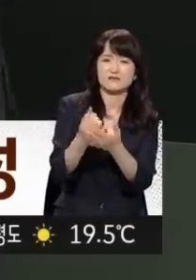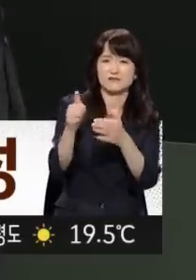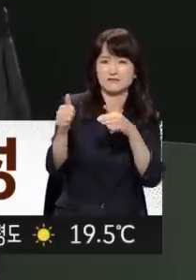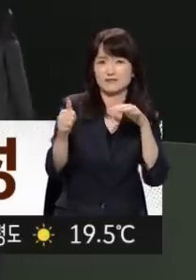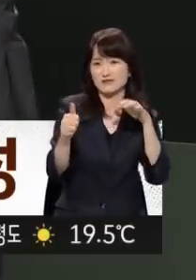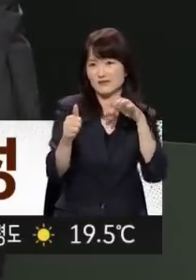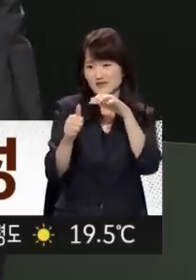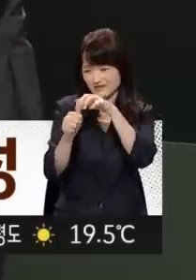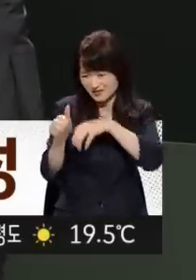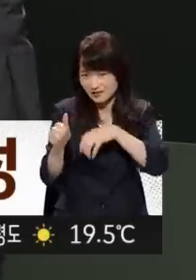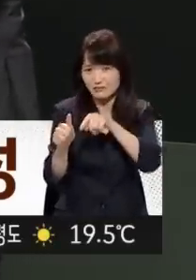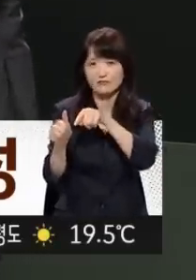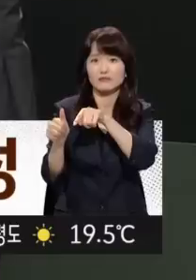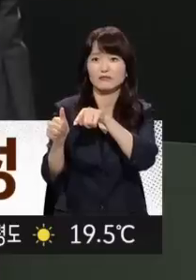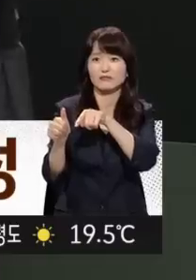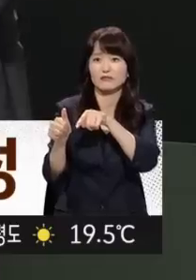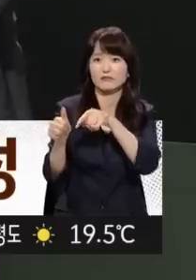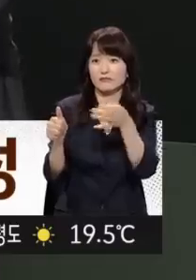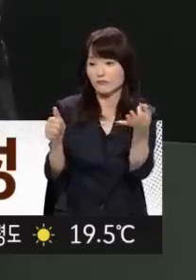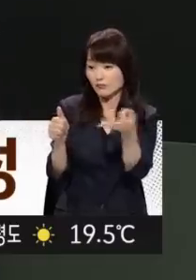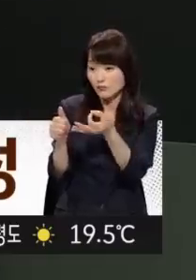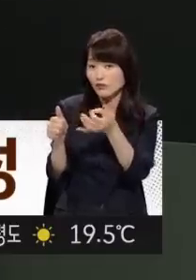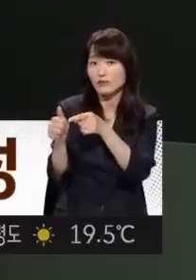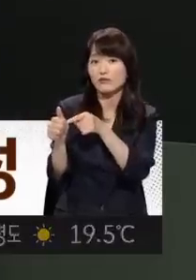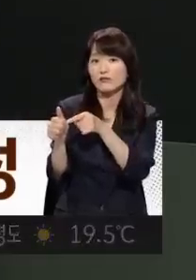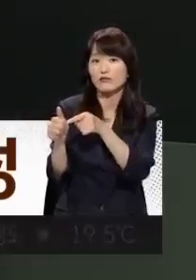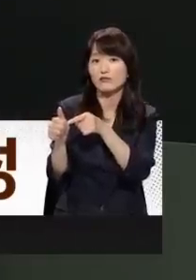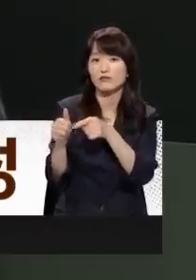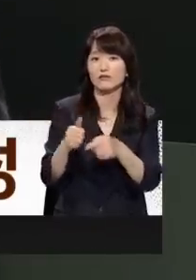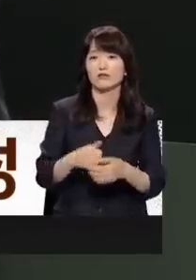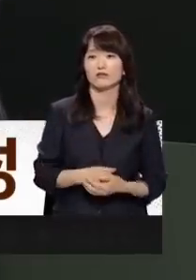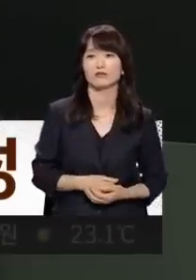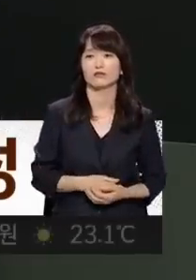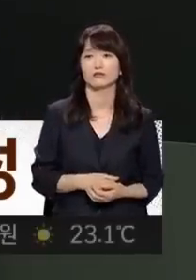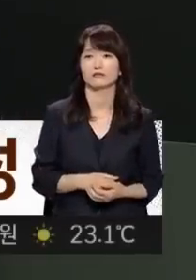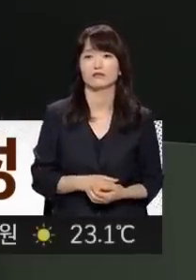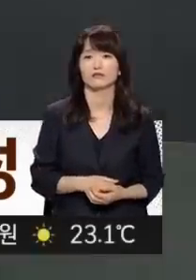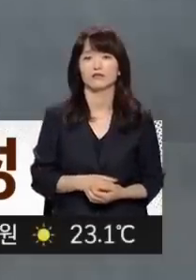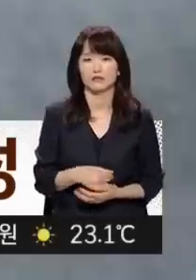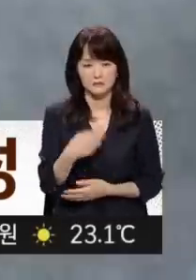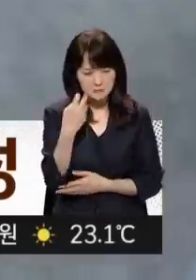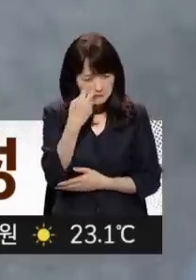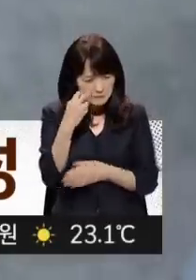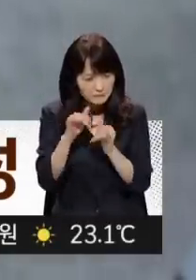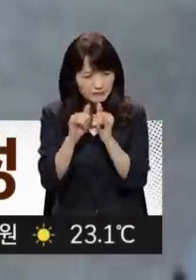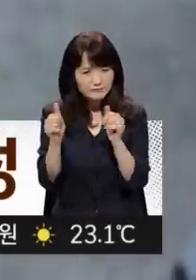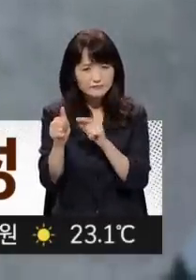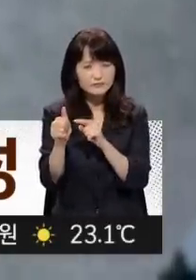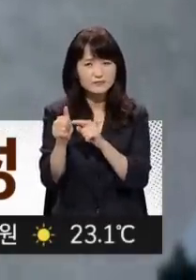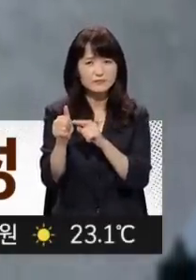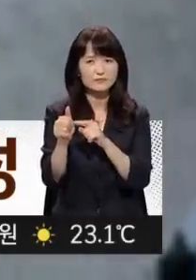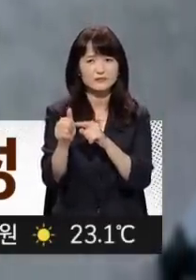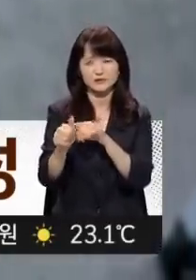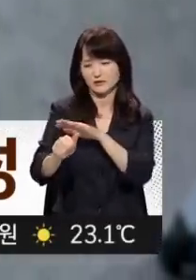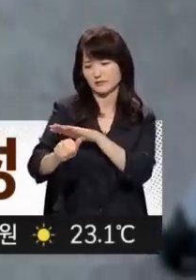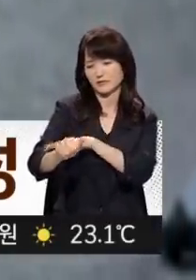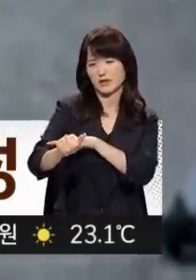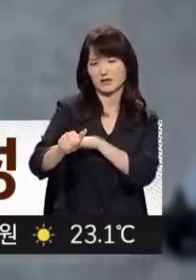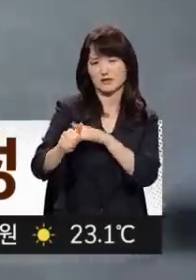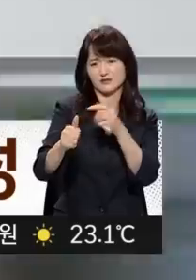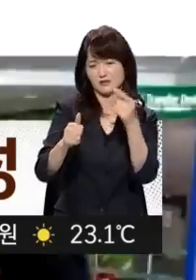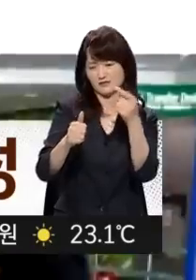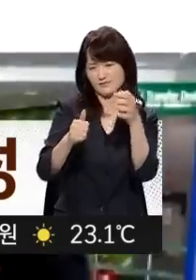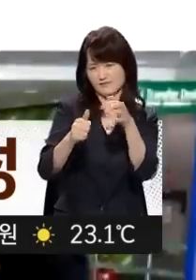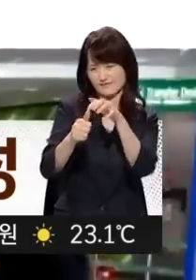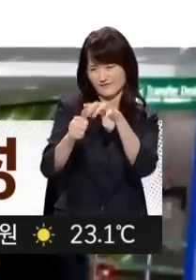자 이것 좀 보세요 이것 좀 보세요 아이고 세상에 검색 요원 살인한 상처이 손톱 상처이고